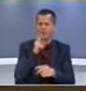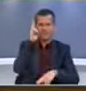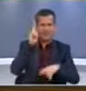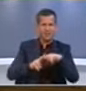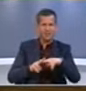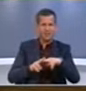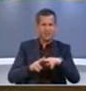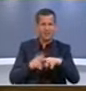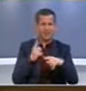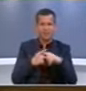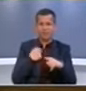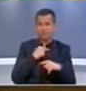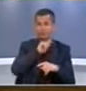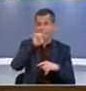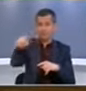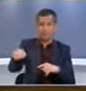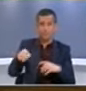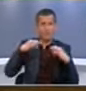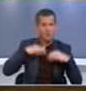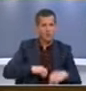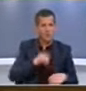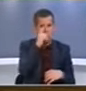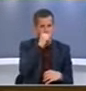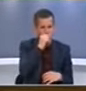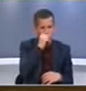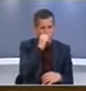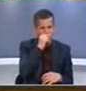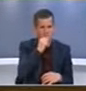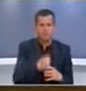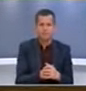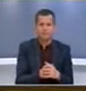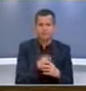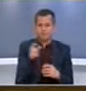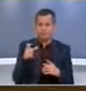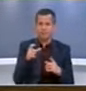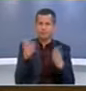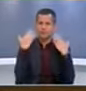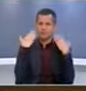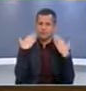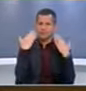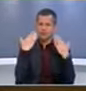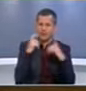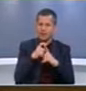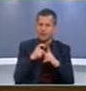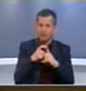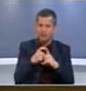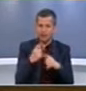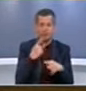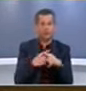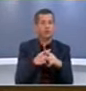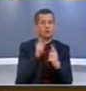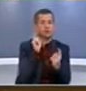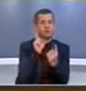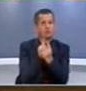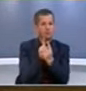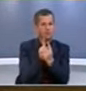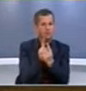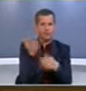ktt gat vizit realiz te ket iuns Dean po Ash edhe n kontak